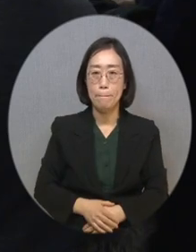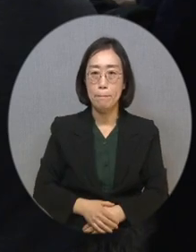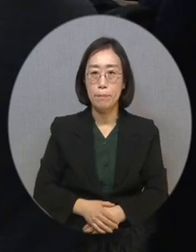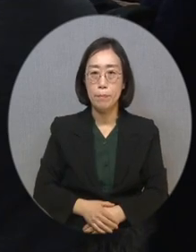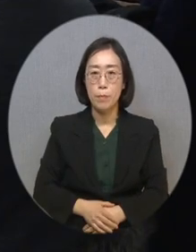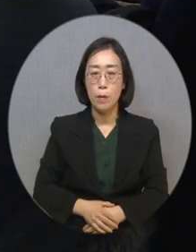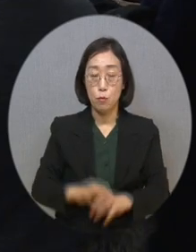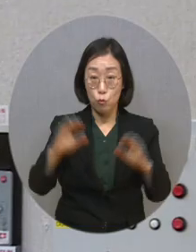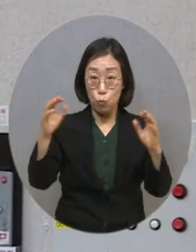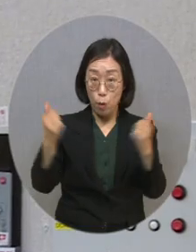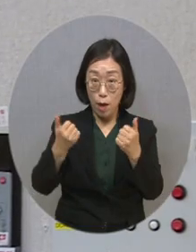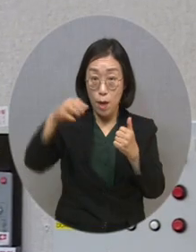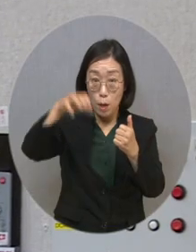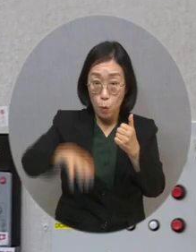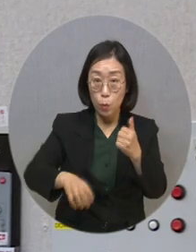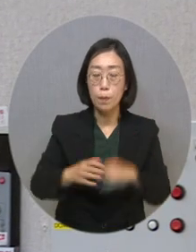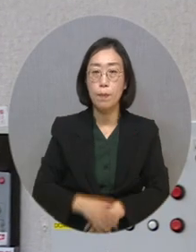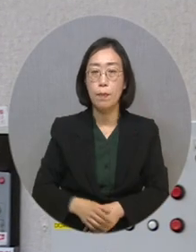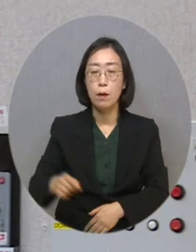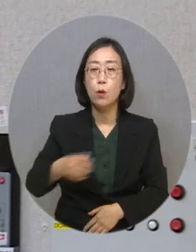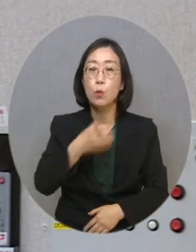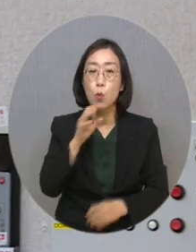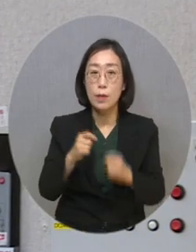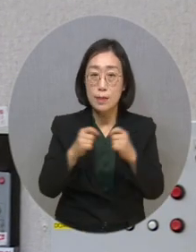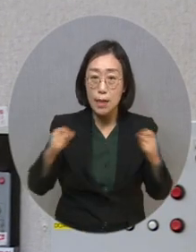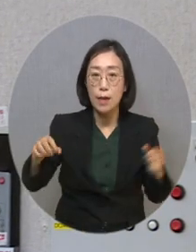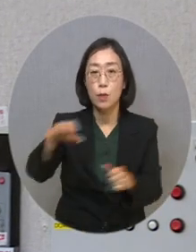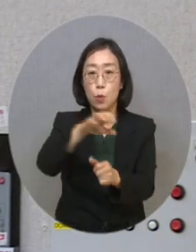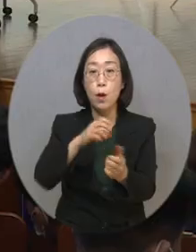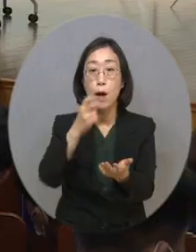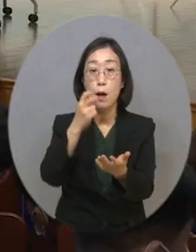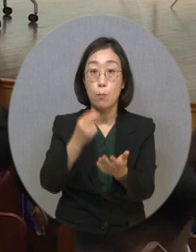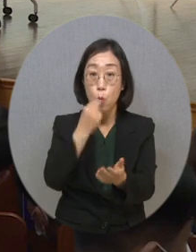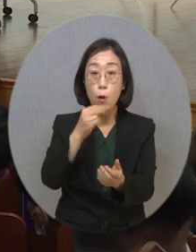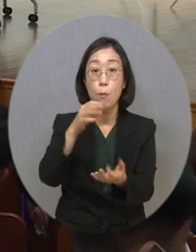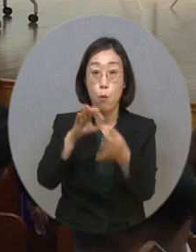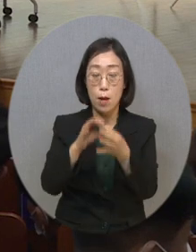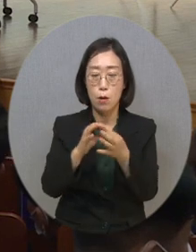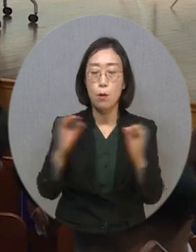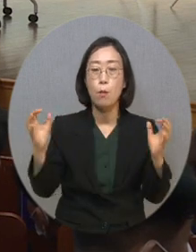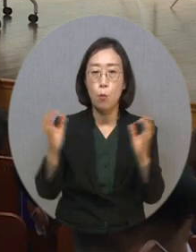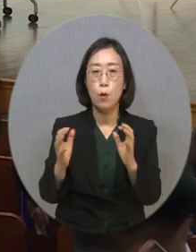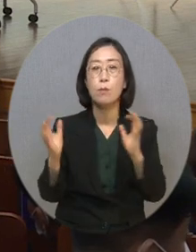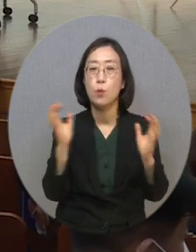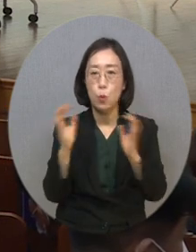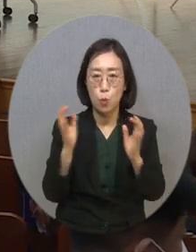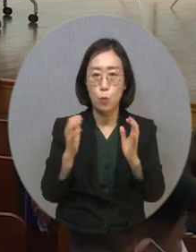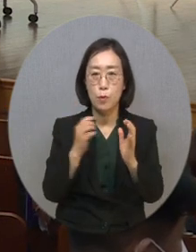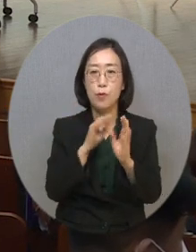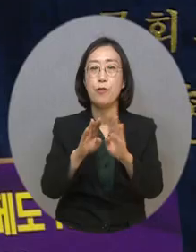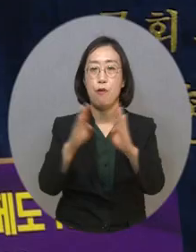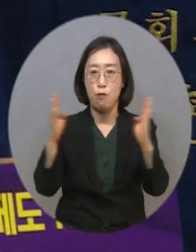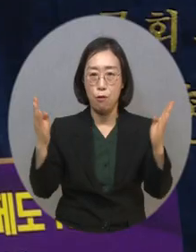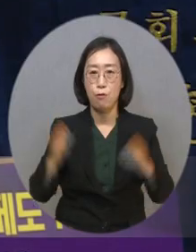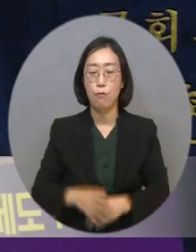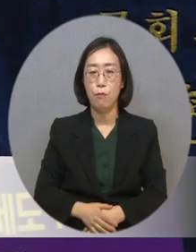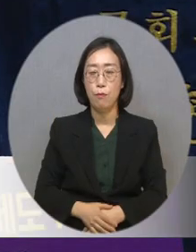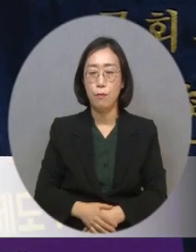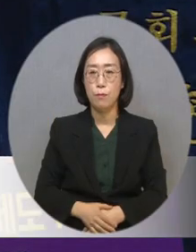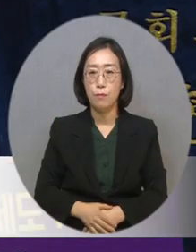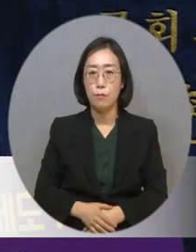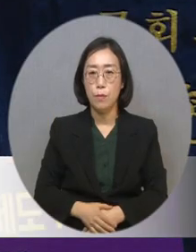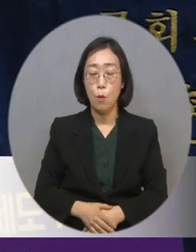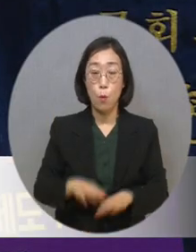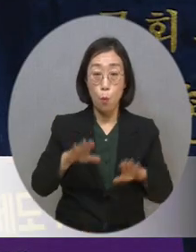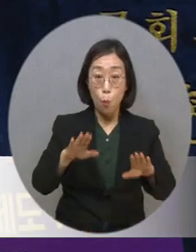국회도서관 대강당에서는 노인장기 요양보험 제도에 대한 토론회가 열렸습니다 우리가